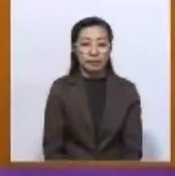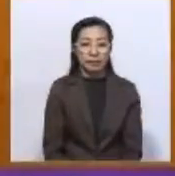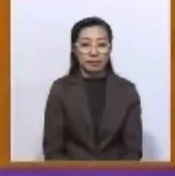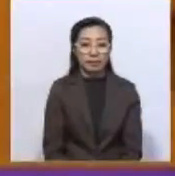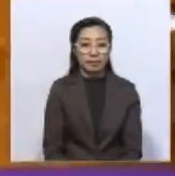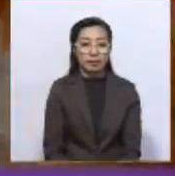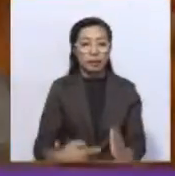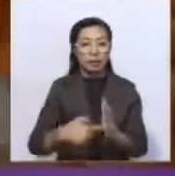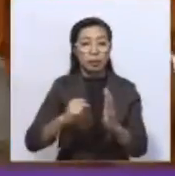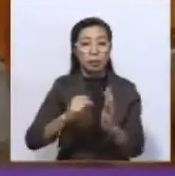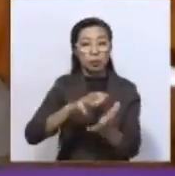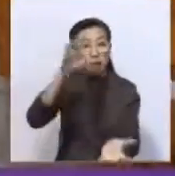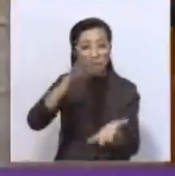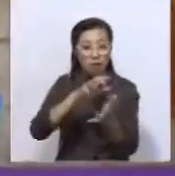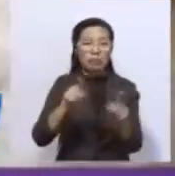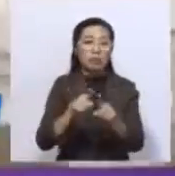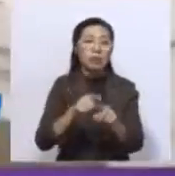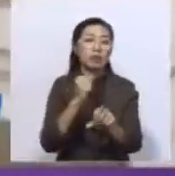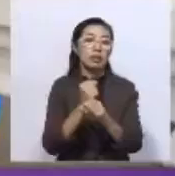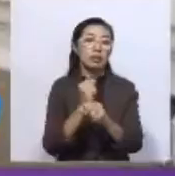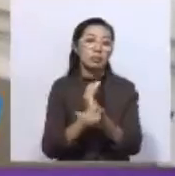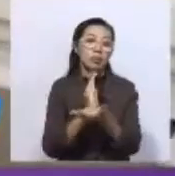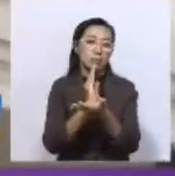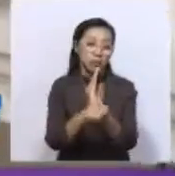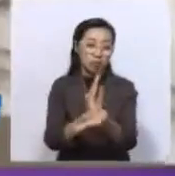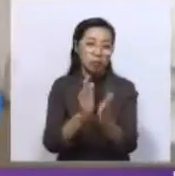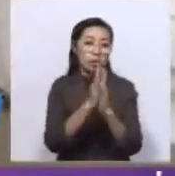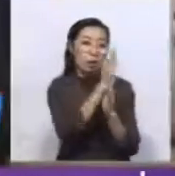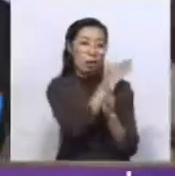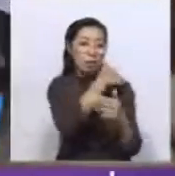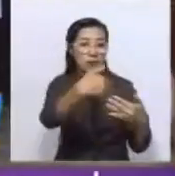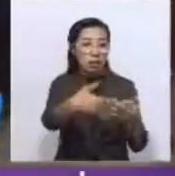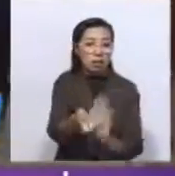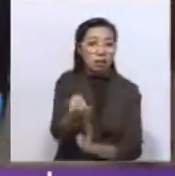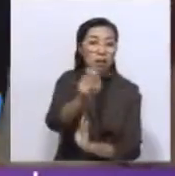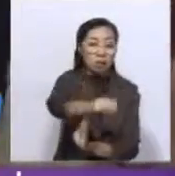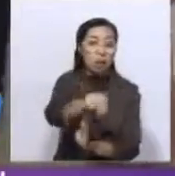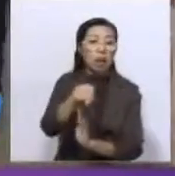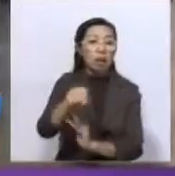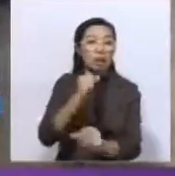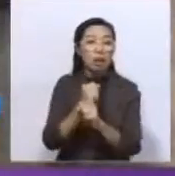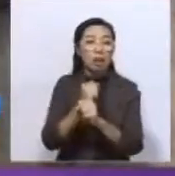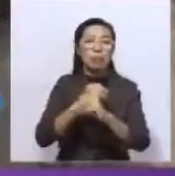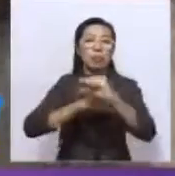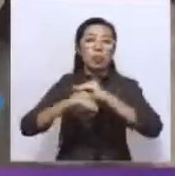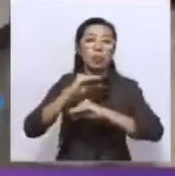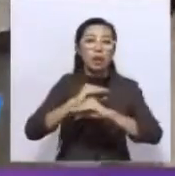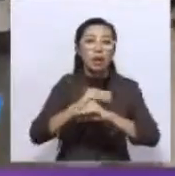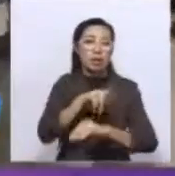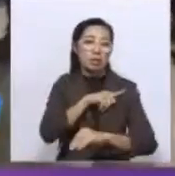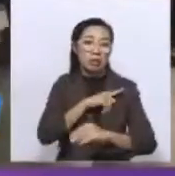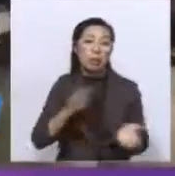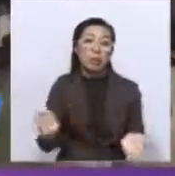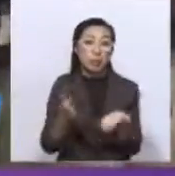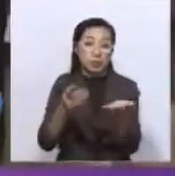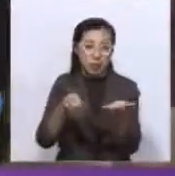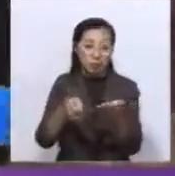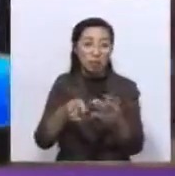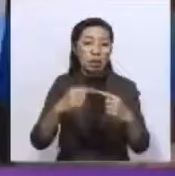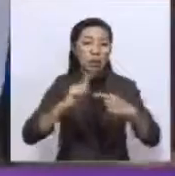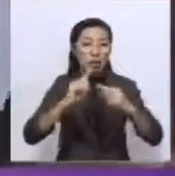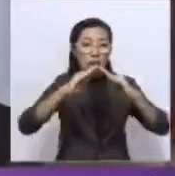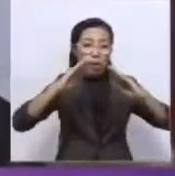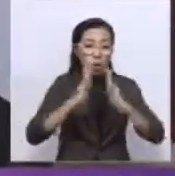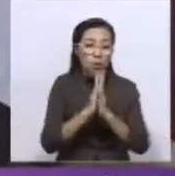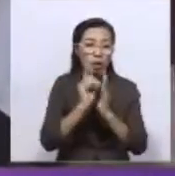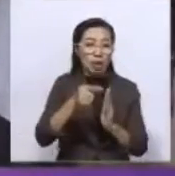ชาวสมุทรปราการค่ะร่วมกิจกรรมทำบุญตักบาตรวันมาฆบูชาตามโครงการส่งเสริมพระพุทธศาสนาที่วัดทรงธรรมวรวิห